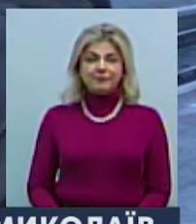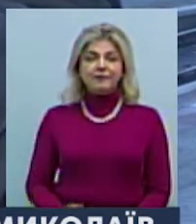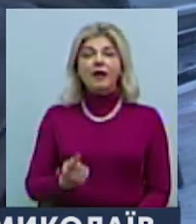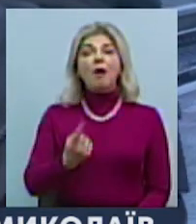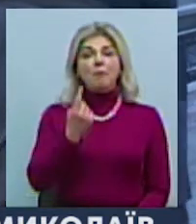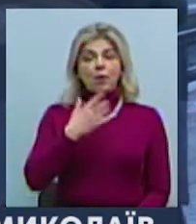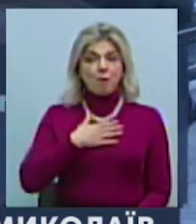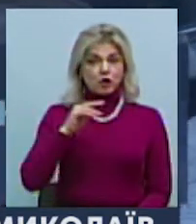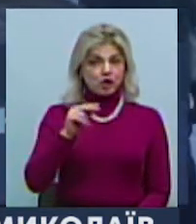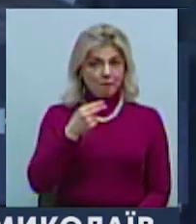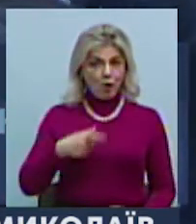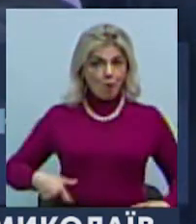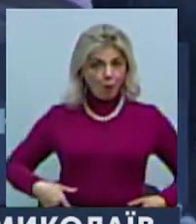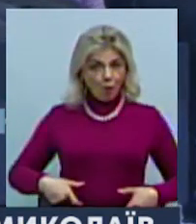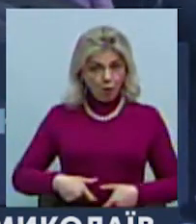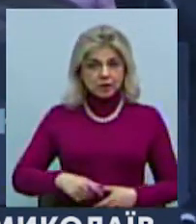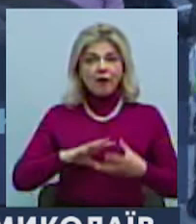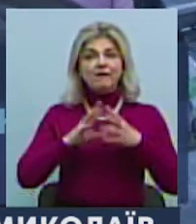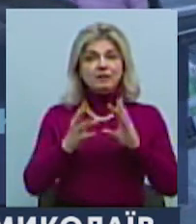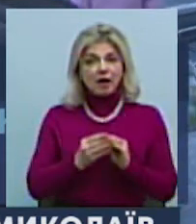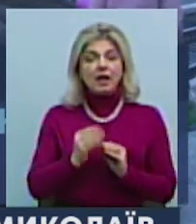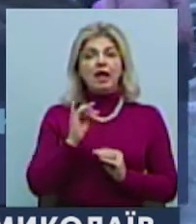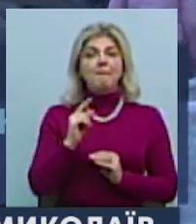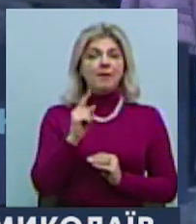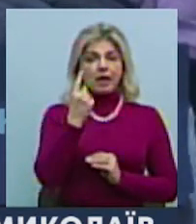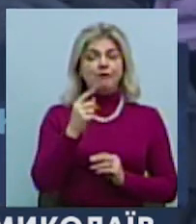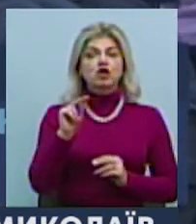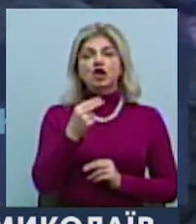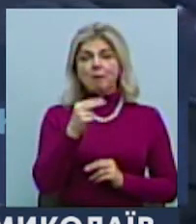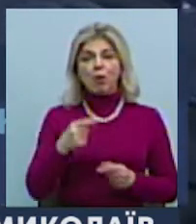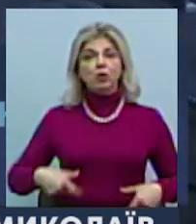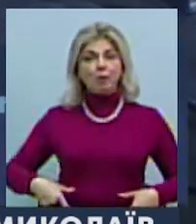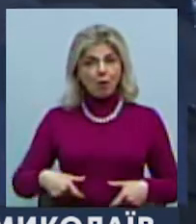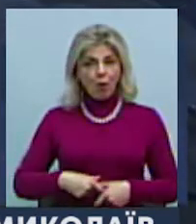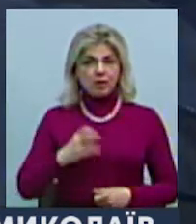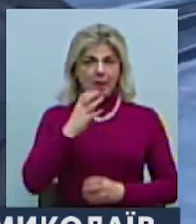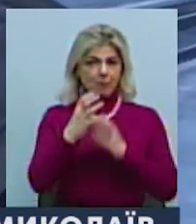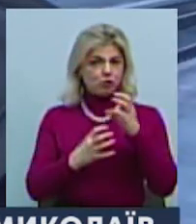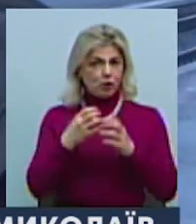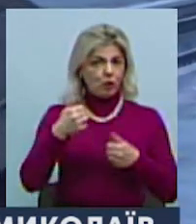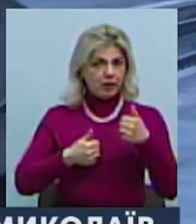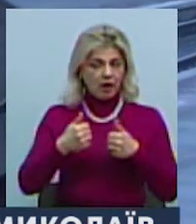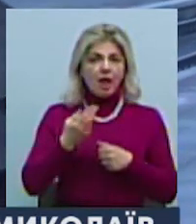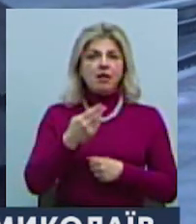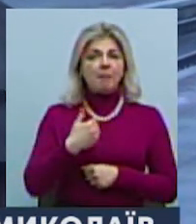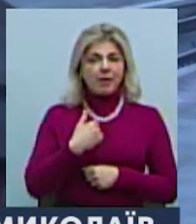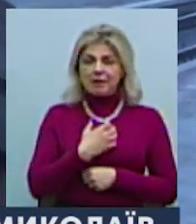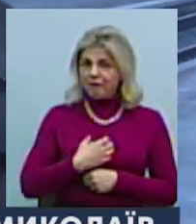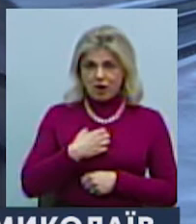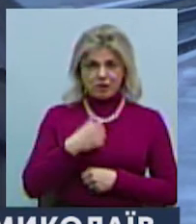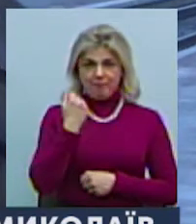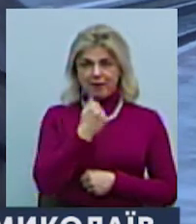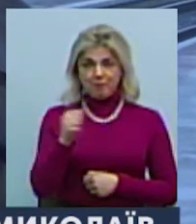Перший мій чемпіонський пояс взагалі у колекції і перший чемпіонський пояс на міжнародному ринзі. Тобто для мене це дуже важлива